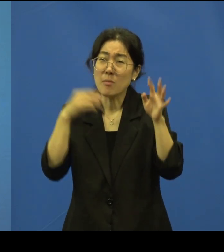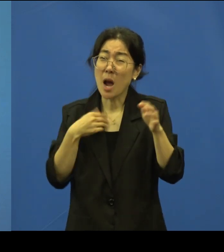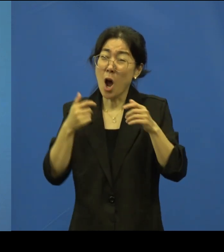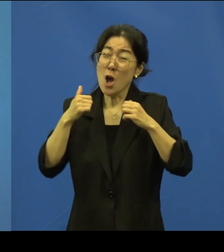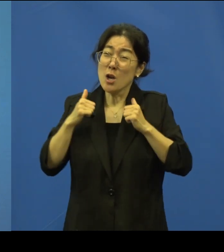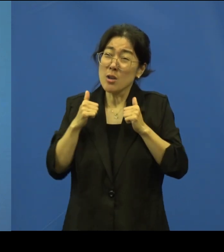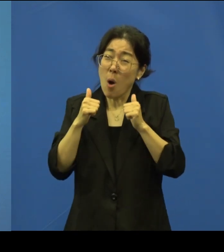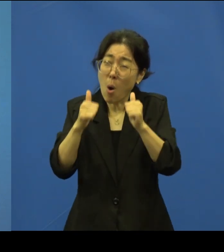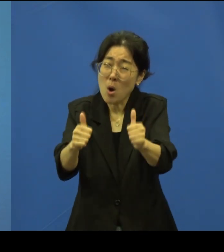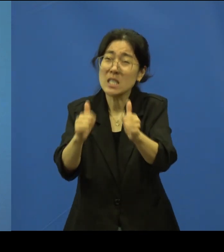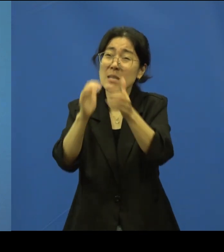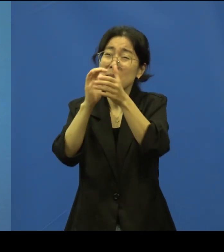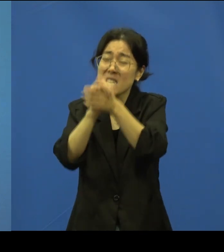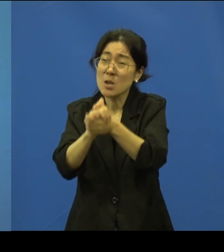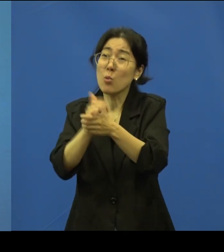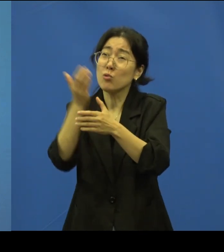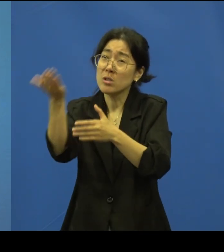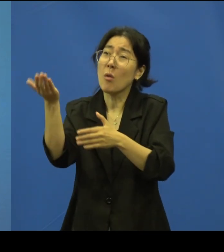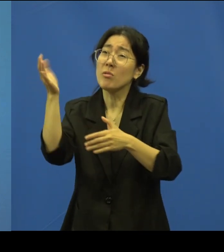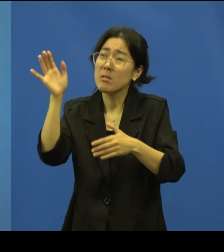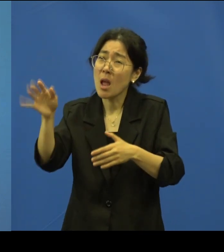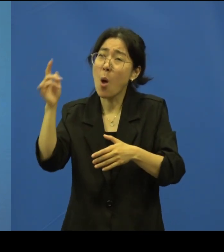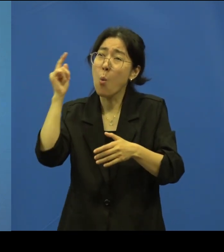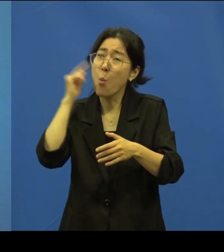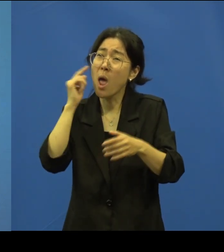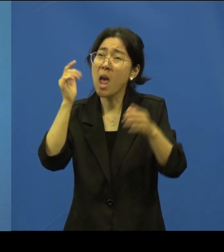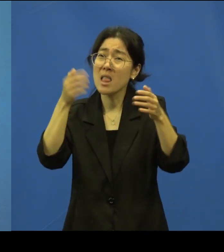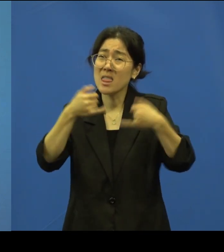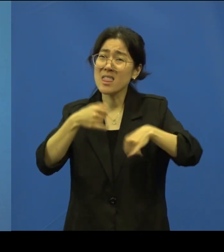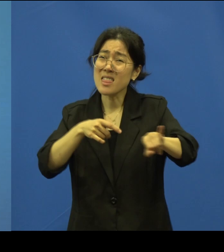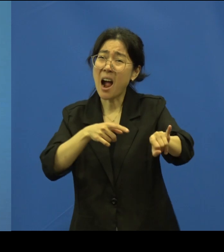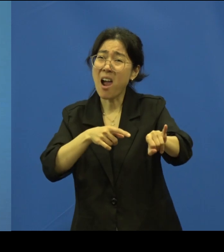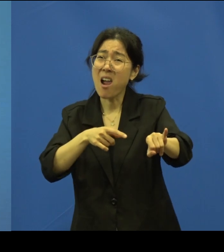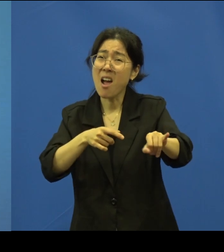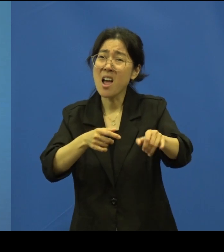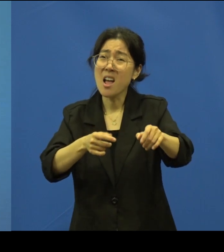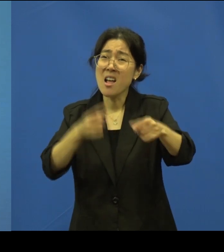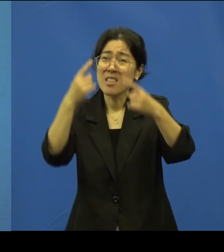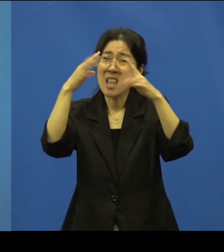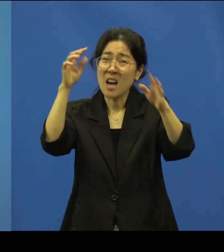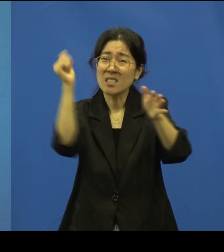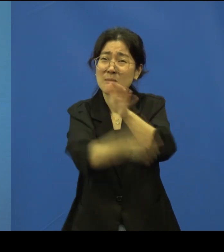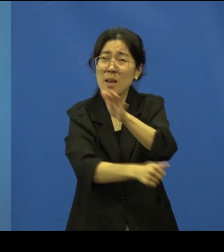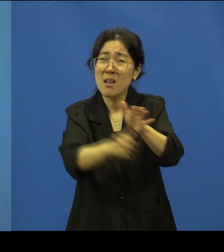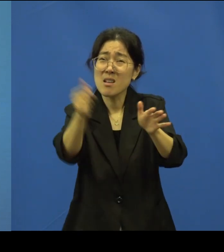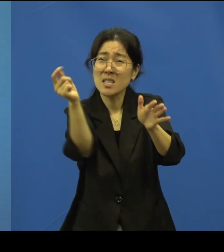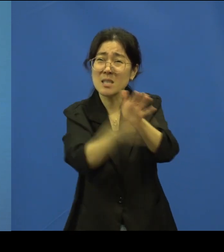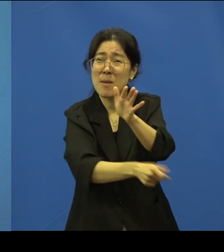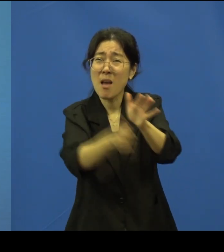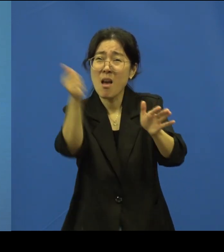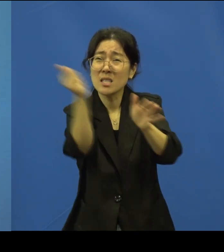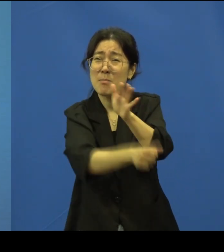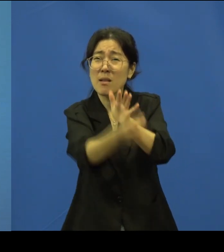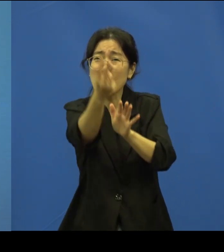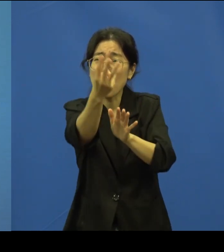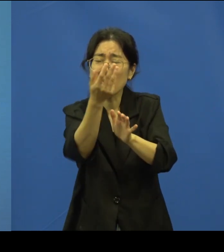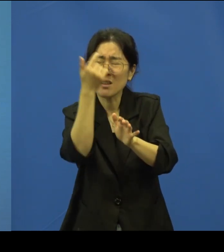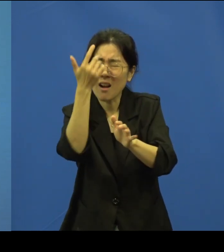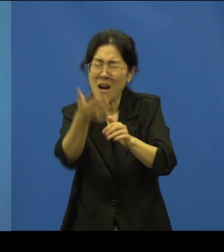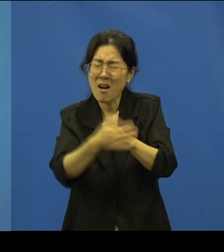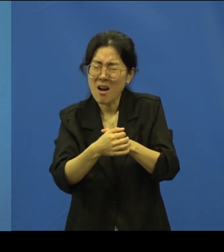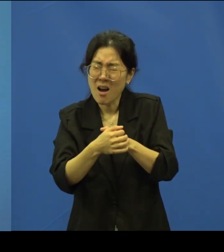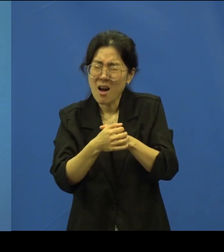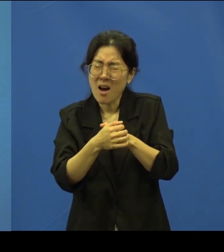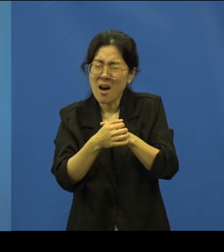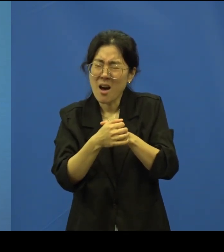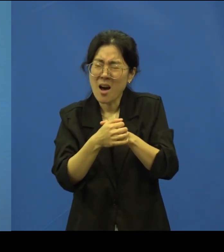내가 기도한 대로 주어지지 않아도 그걸 받아들일 수 있게 되는 것이에요. 이것이 기도하는